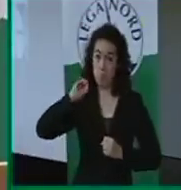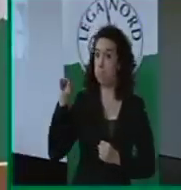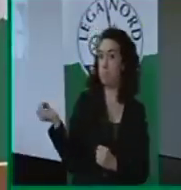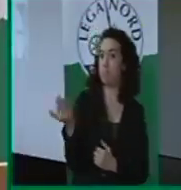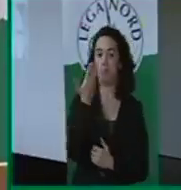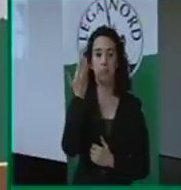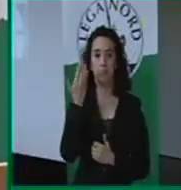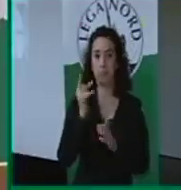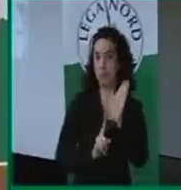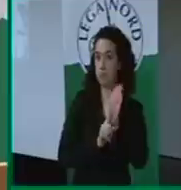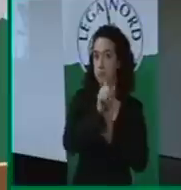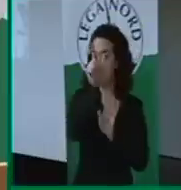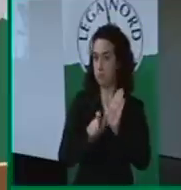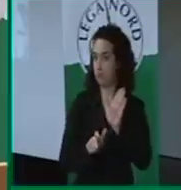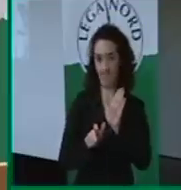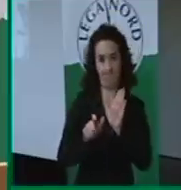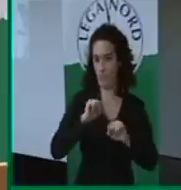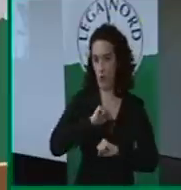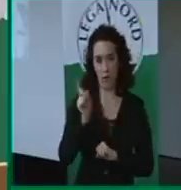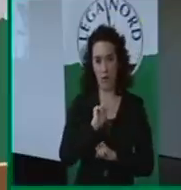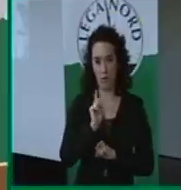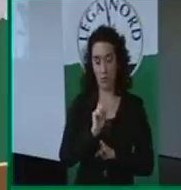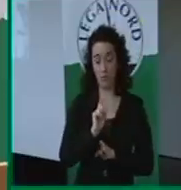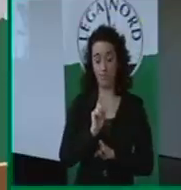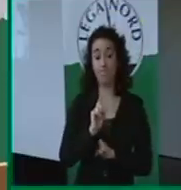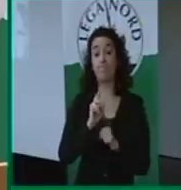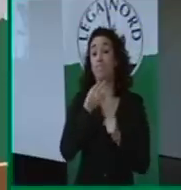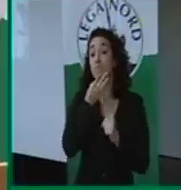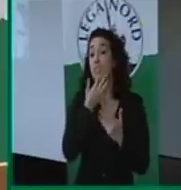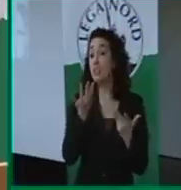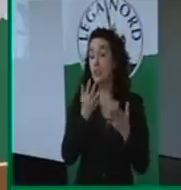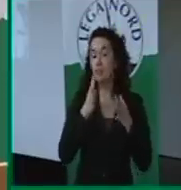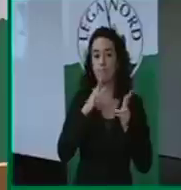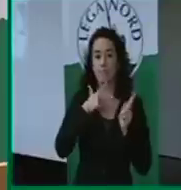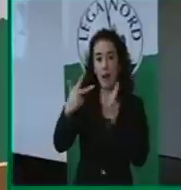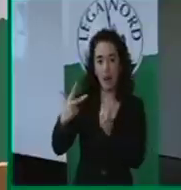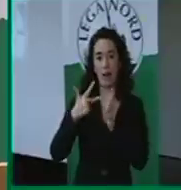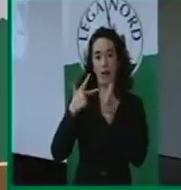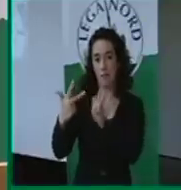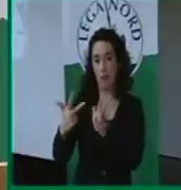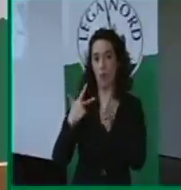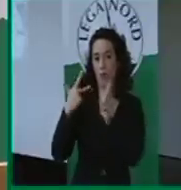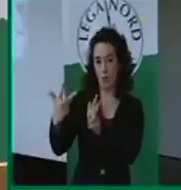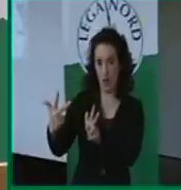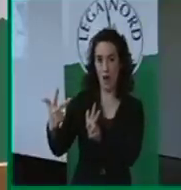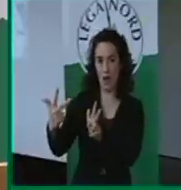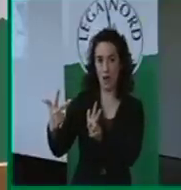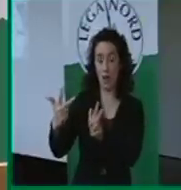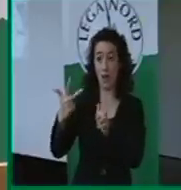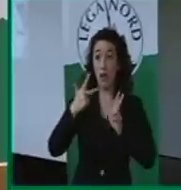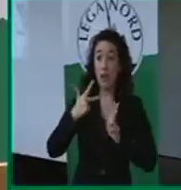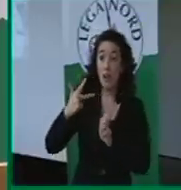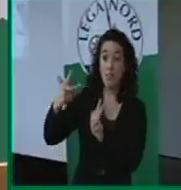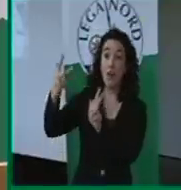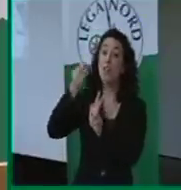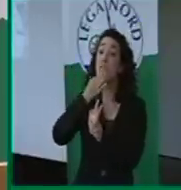mercato interno possa svilupparsi quindi noi dobbiamo esportare perché esportare significa